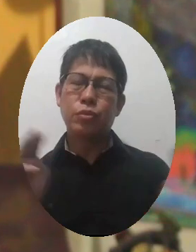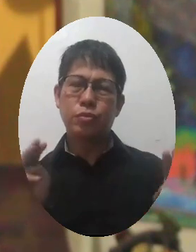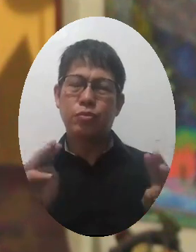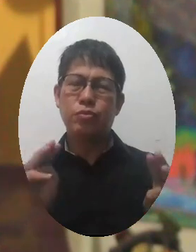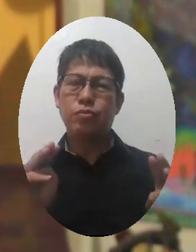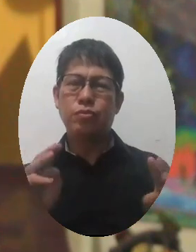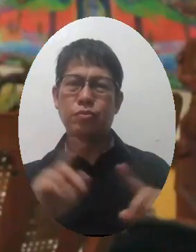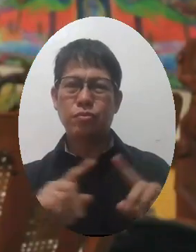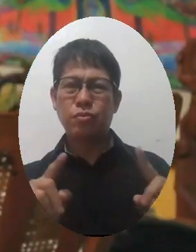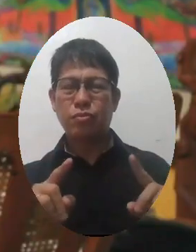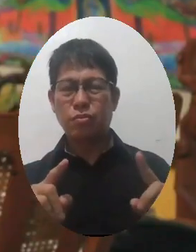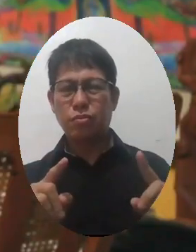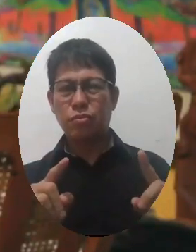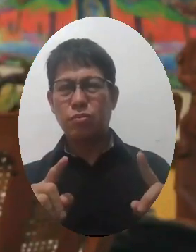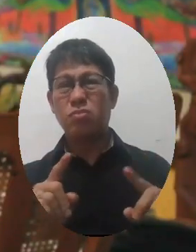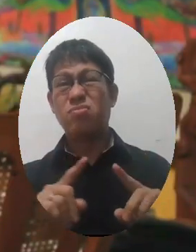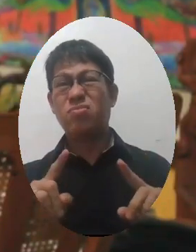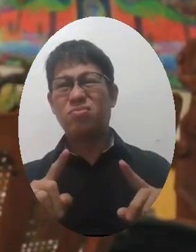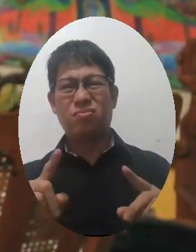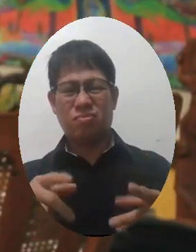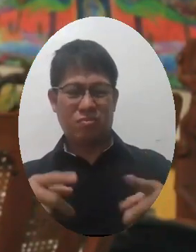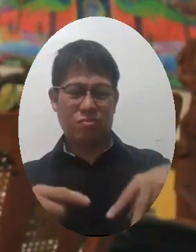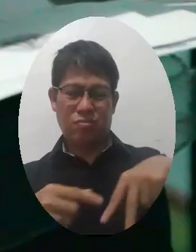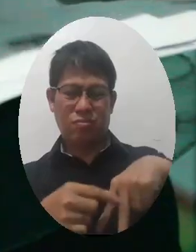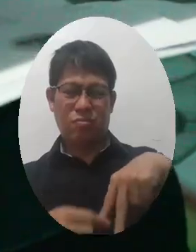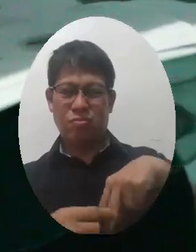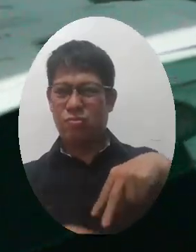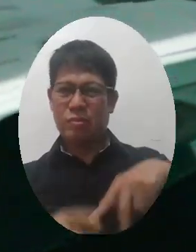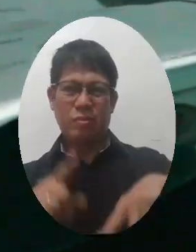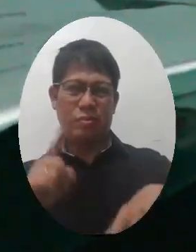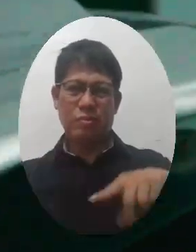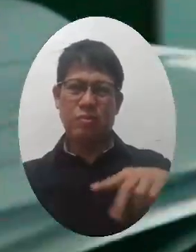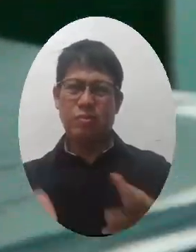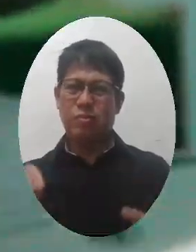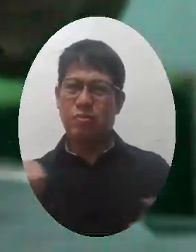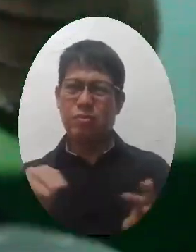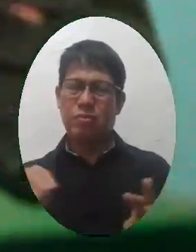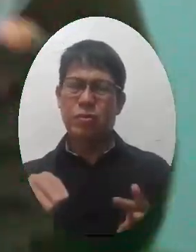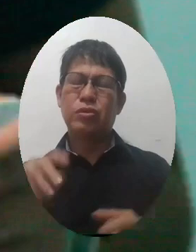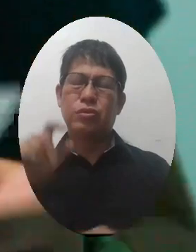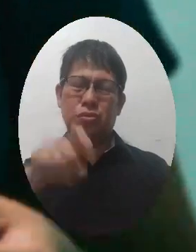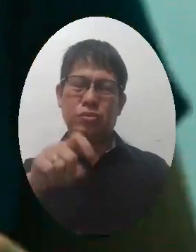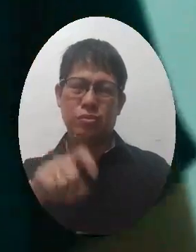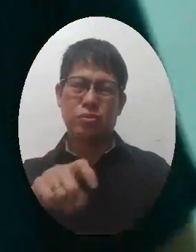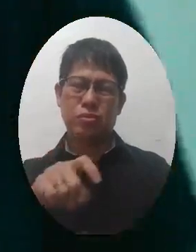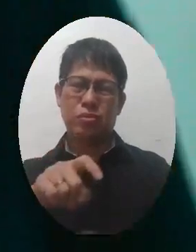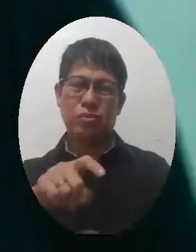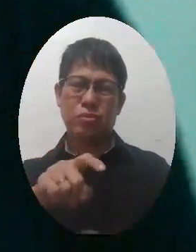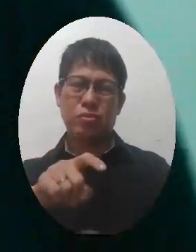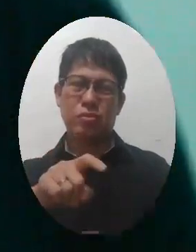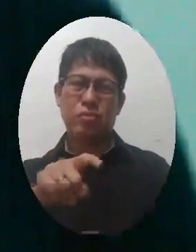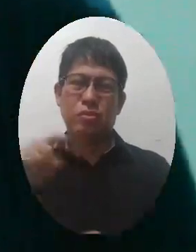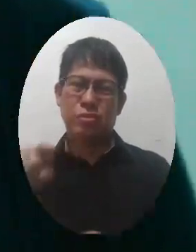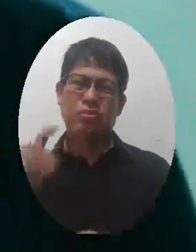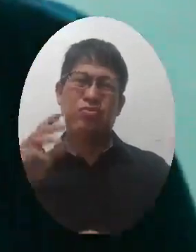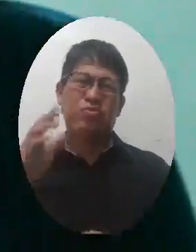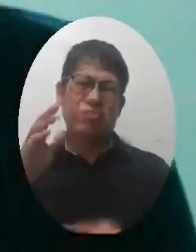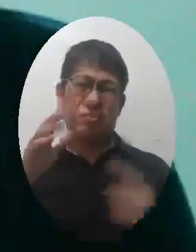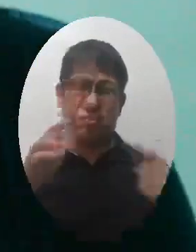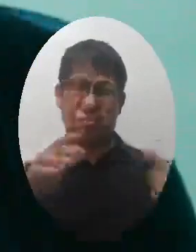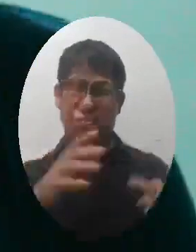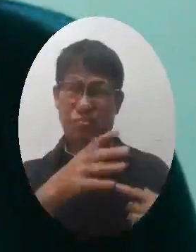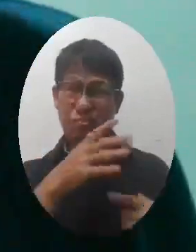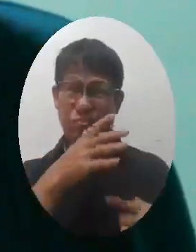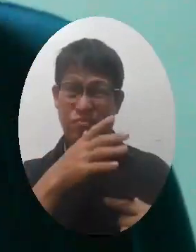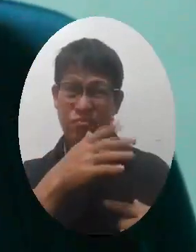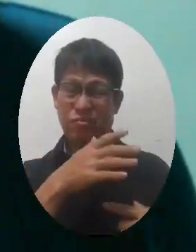braso at kamay. Pero hindi maigalaw yung kanyang mga binti at paa. Dahil dito, kinakailangan itigil ang pagtatrabaho ni